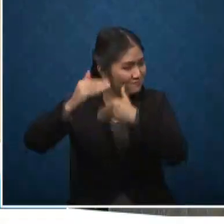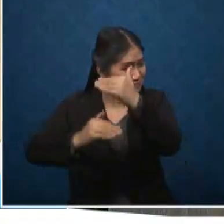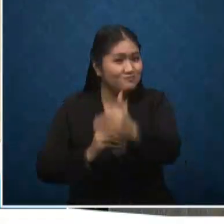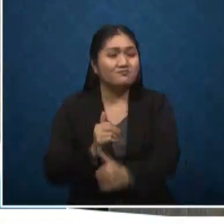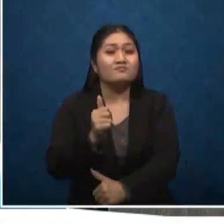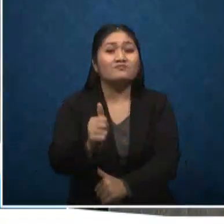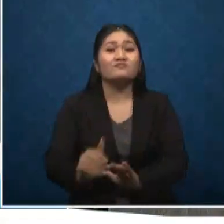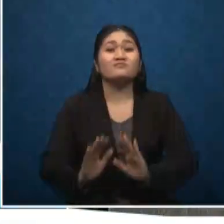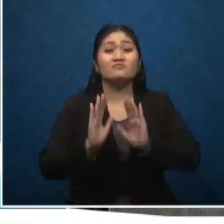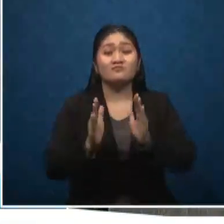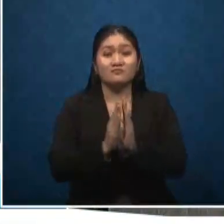ขอฝากไว้แค่นี้ครับขอบคุณครับ